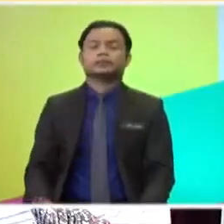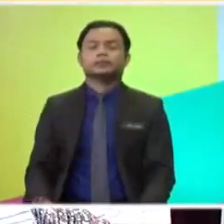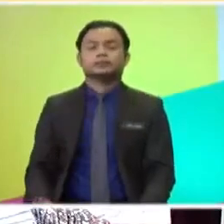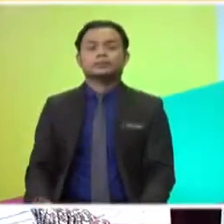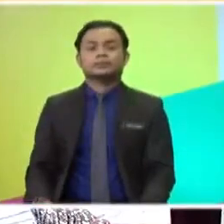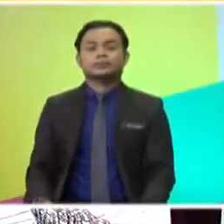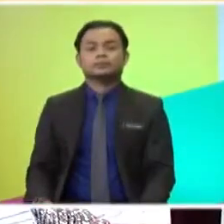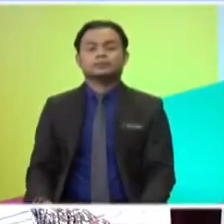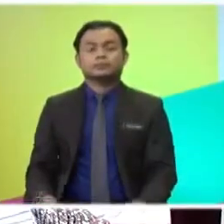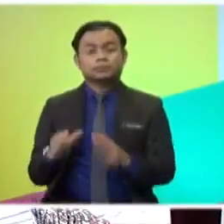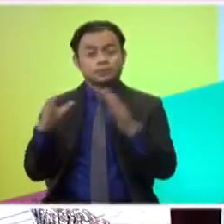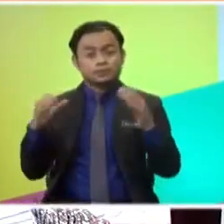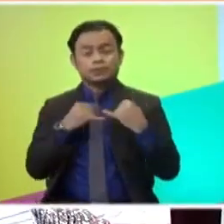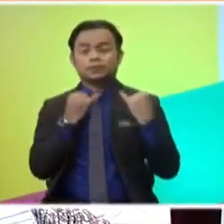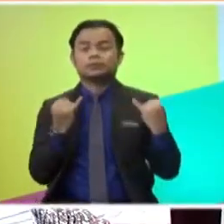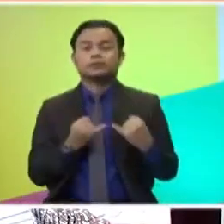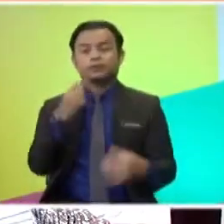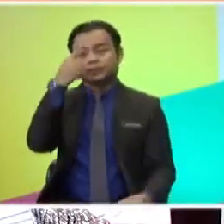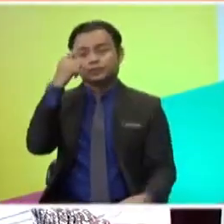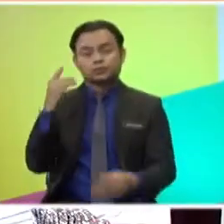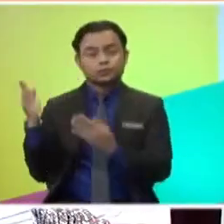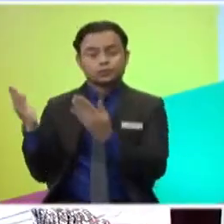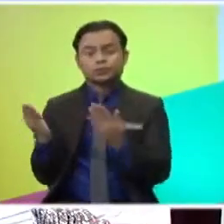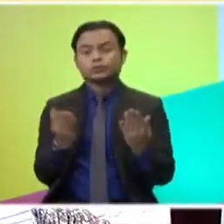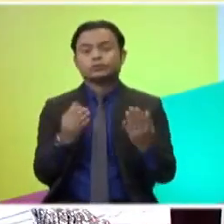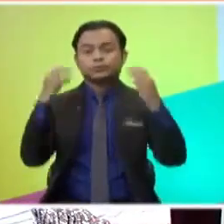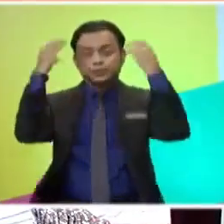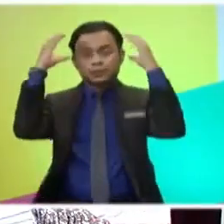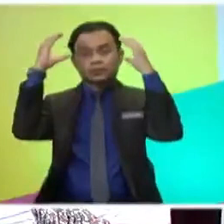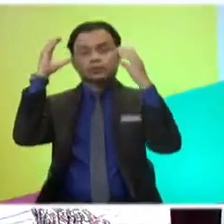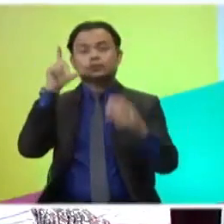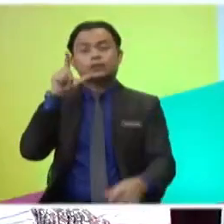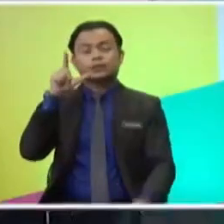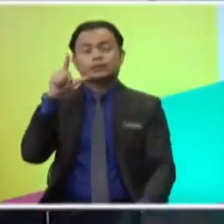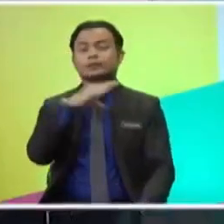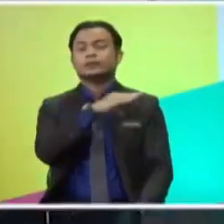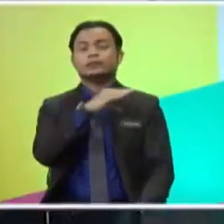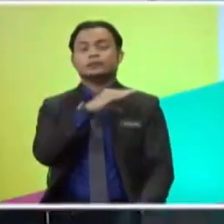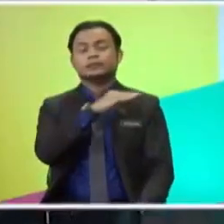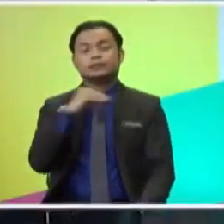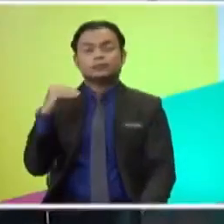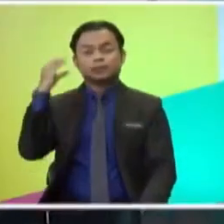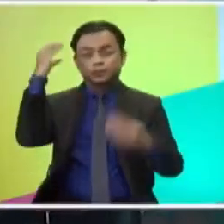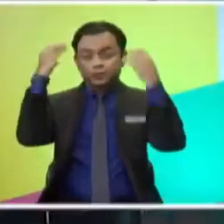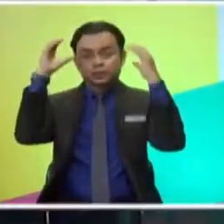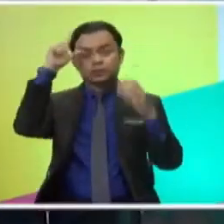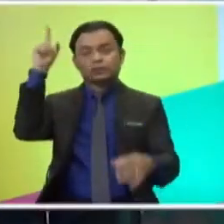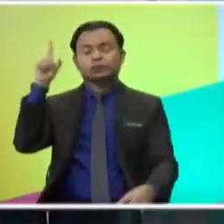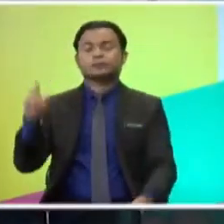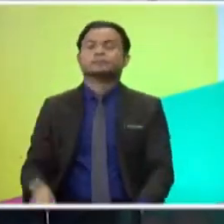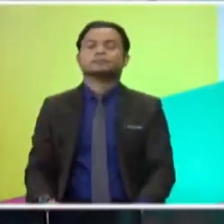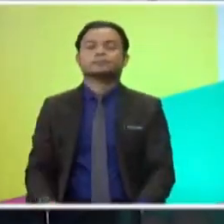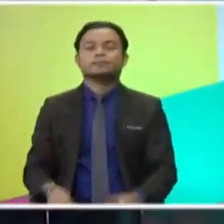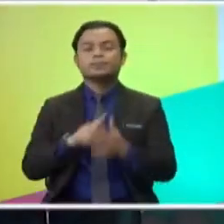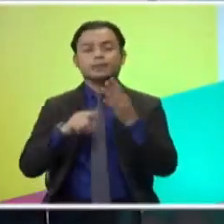kunjungan Cikgu Zakaria, Cikgu Liana dan juga jurubahasa Cikgu Saiful. Cikgu Zakaria, apa khabar Cikgu Zakaria? Alhamdulillah,